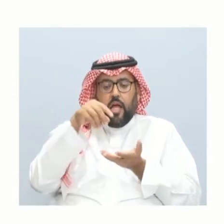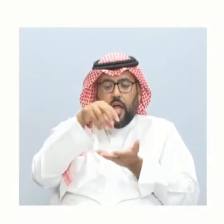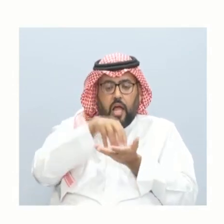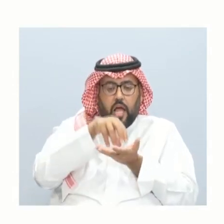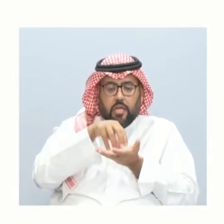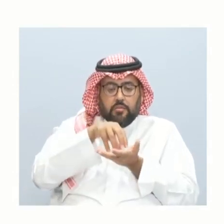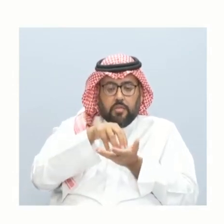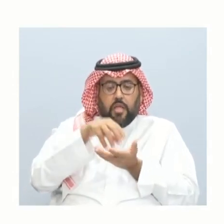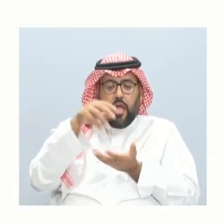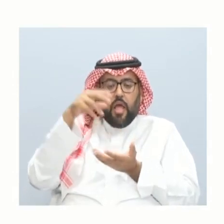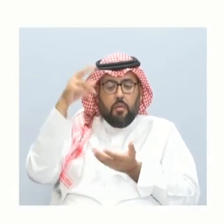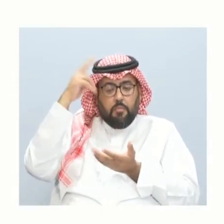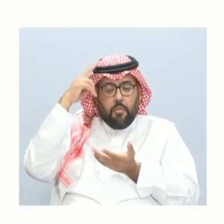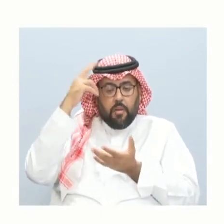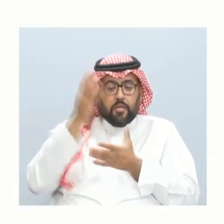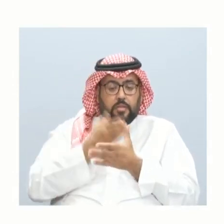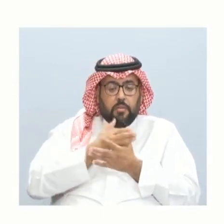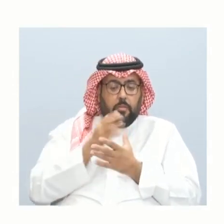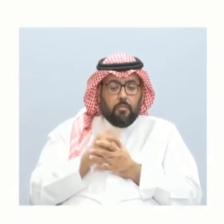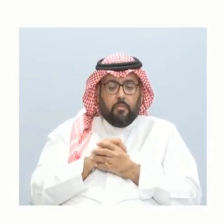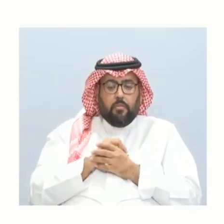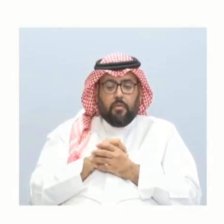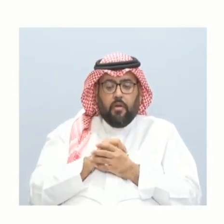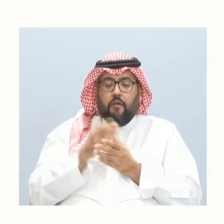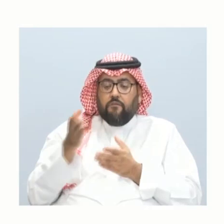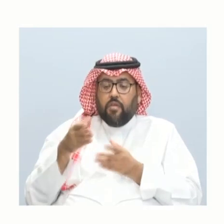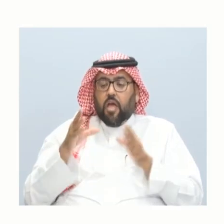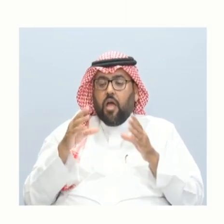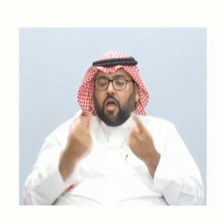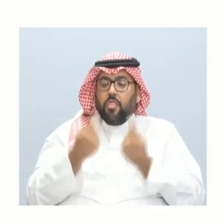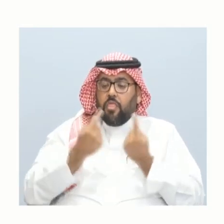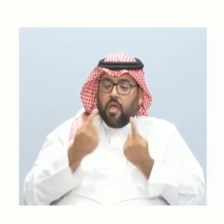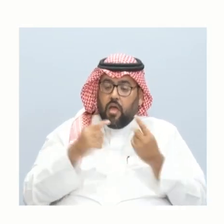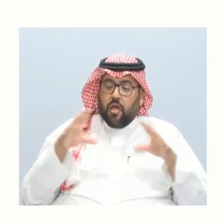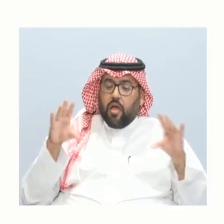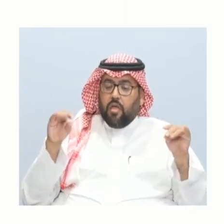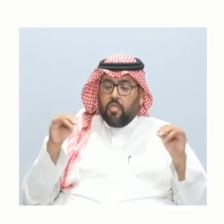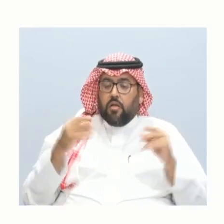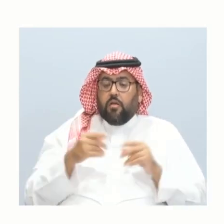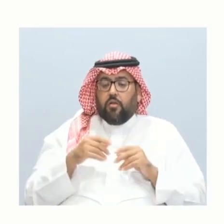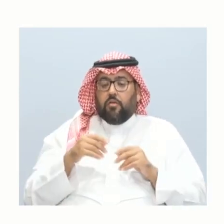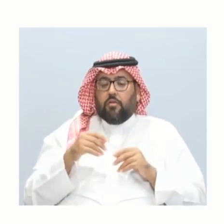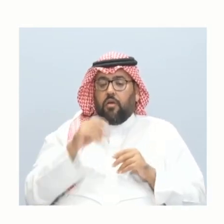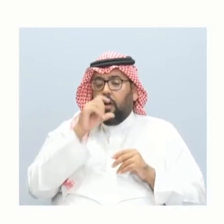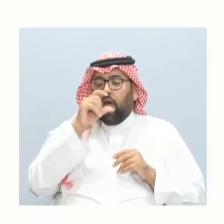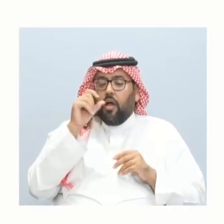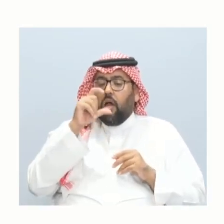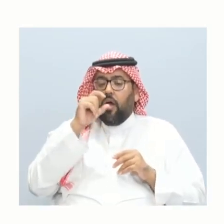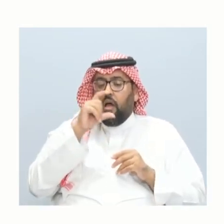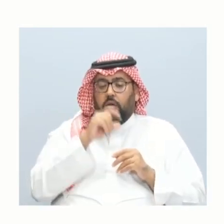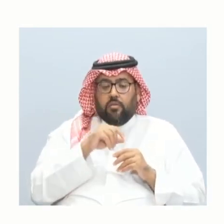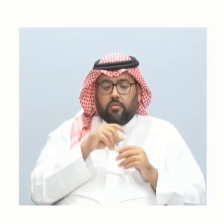لان فيها البساتين والحدائق الغناء او